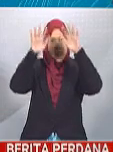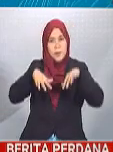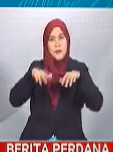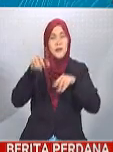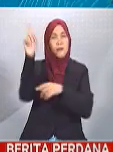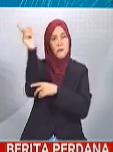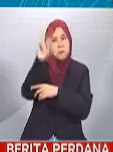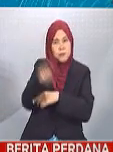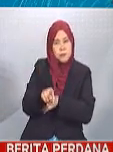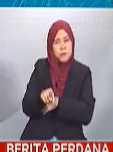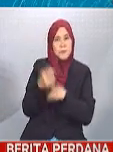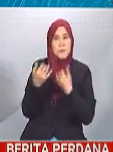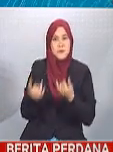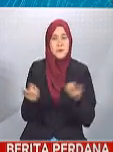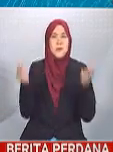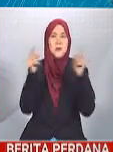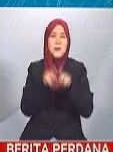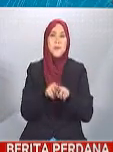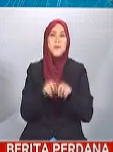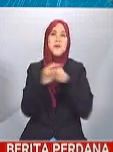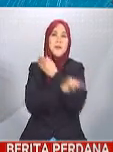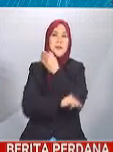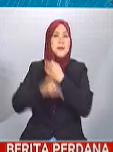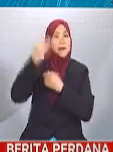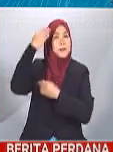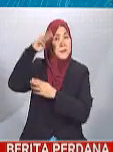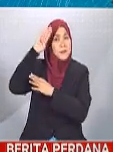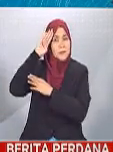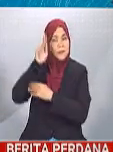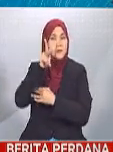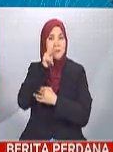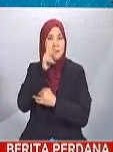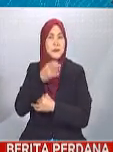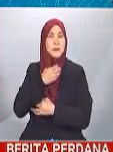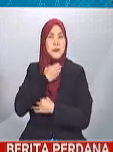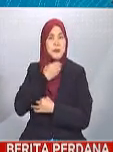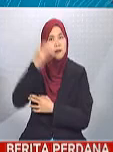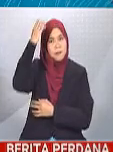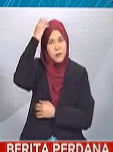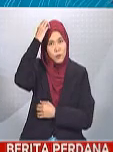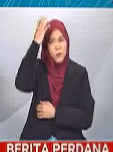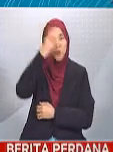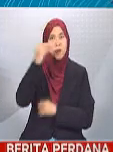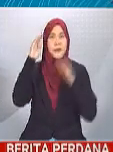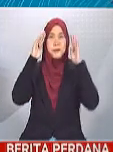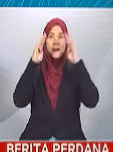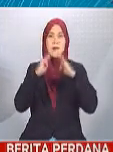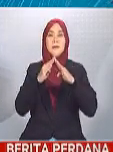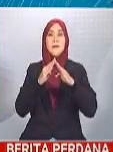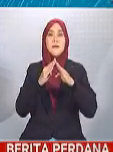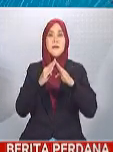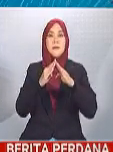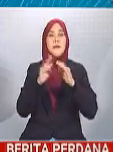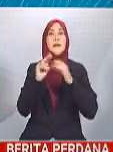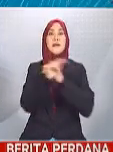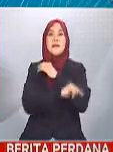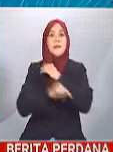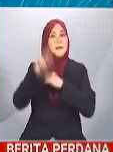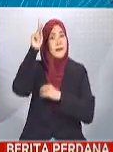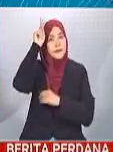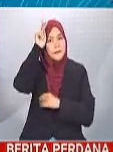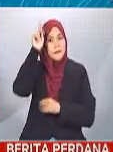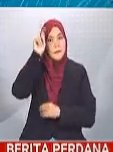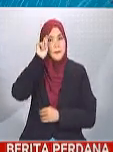kebanyakan tempat kini sedang berlaku di negeri Perlis, Kedah, Perak, Selangor dan juga Pahang, manakala di negeri